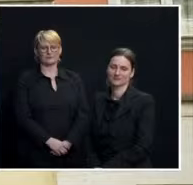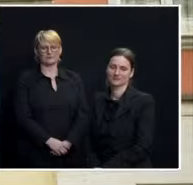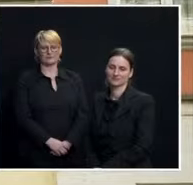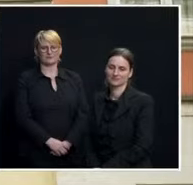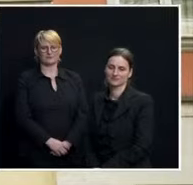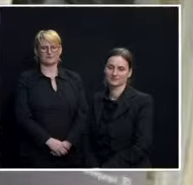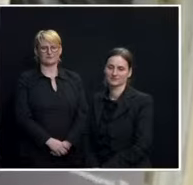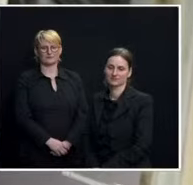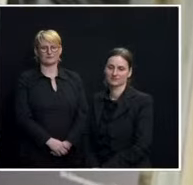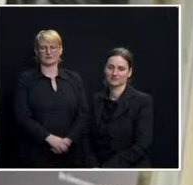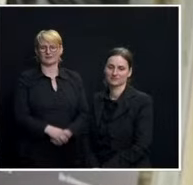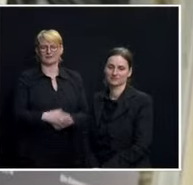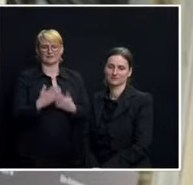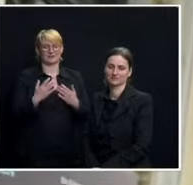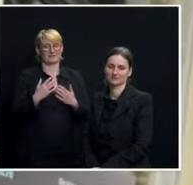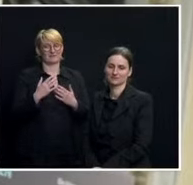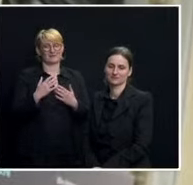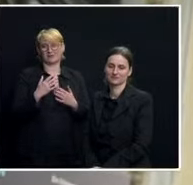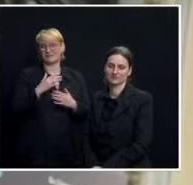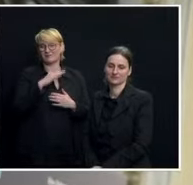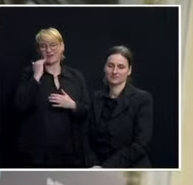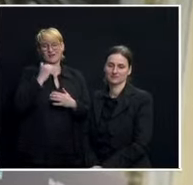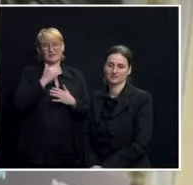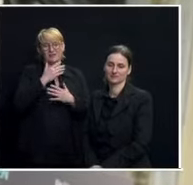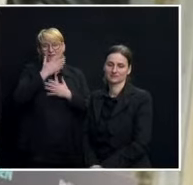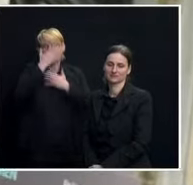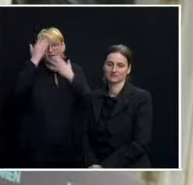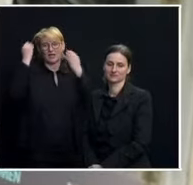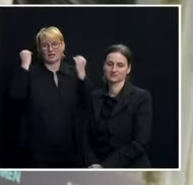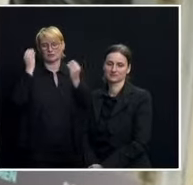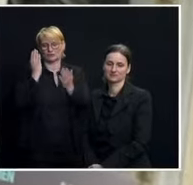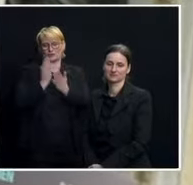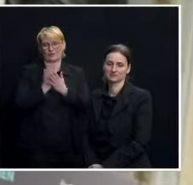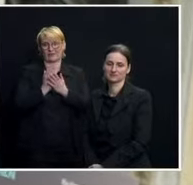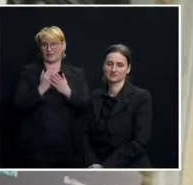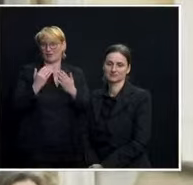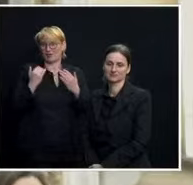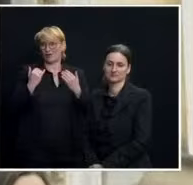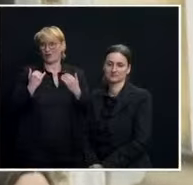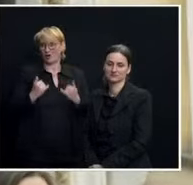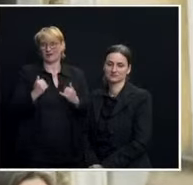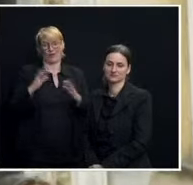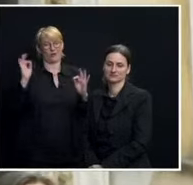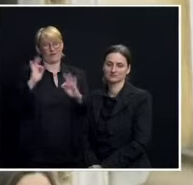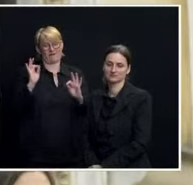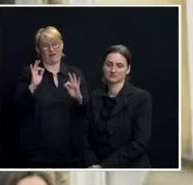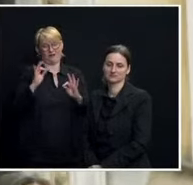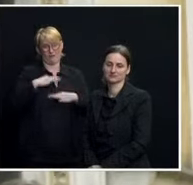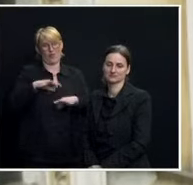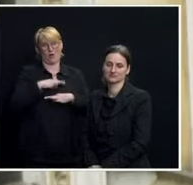Es scheint in Vergessenheit geraten zu sein, dass wir auch heute gefährdet sind.